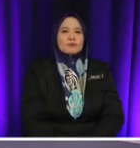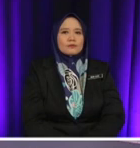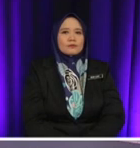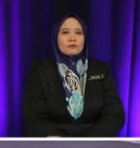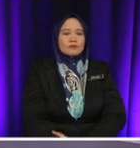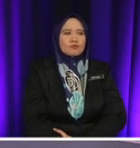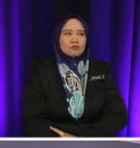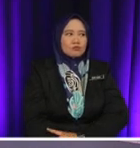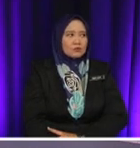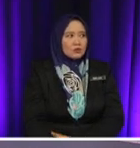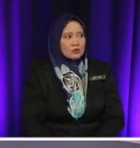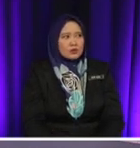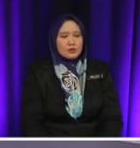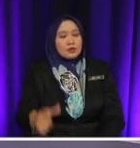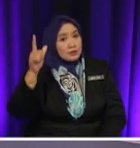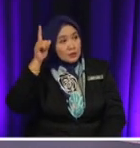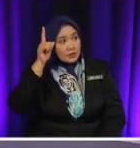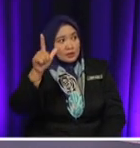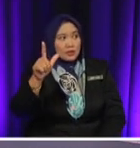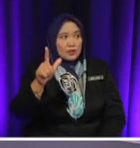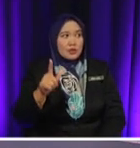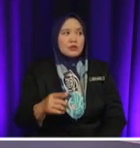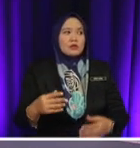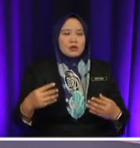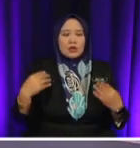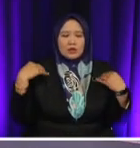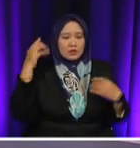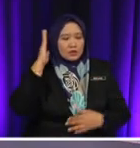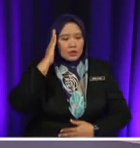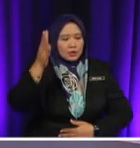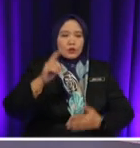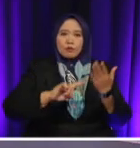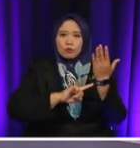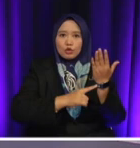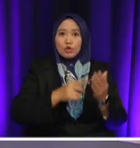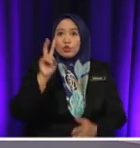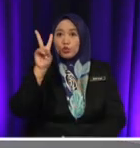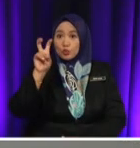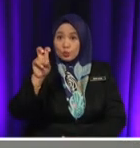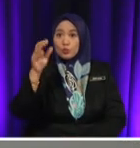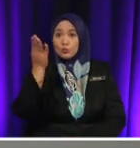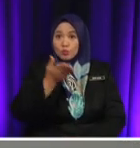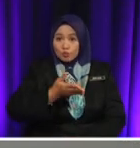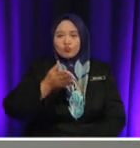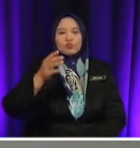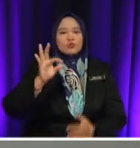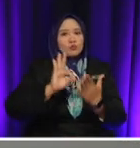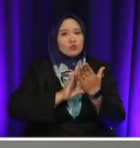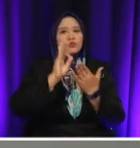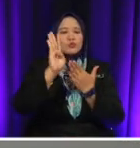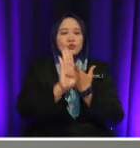untuk sijil pelajaran Malaysia SPM 2022 akan bermula pada 20 Februari hingga 15 Mac 2023